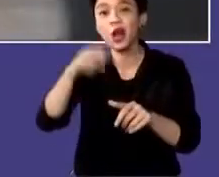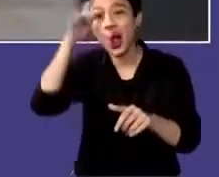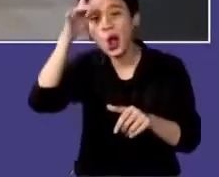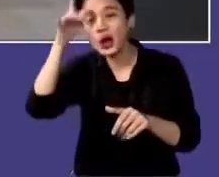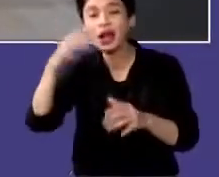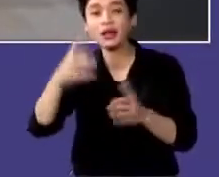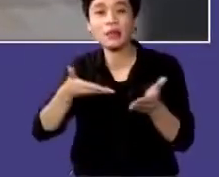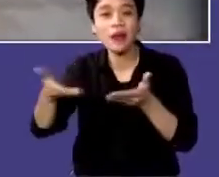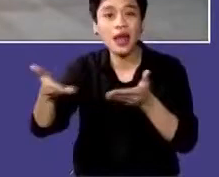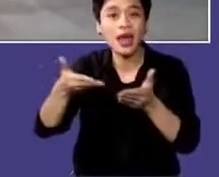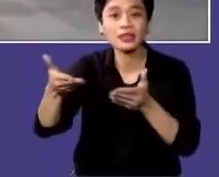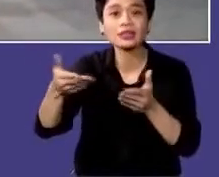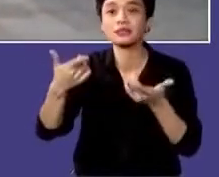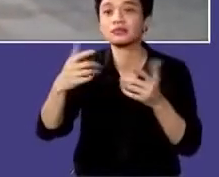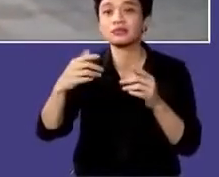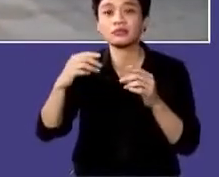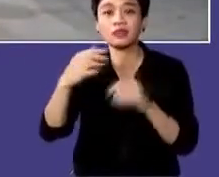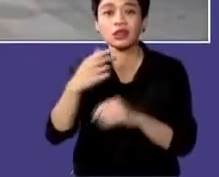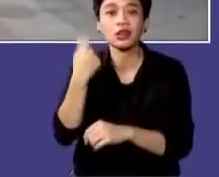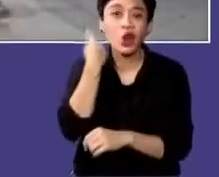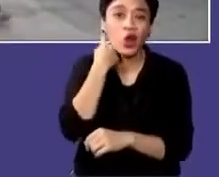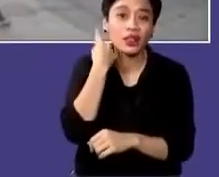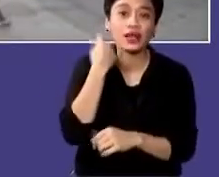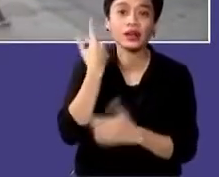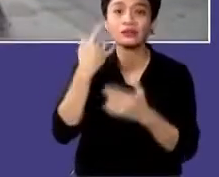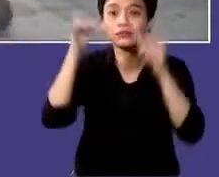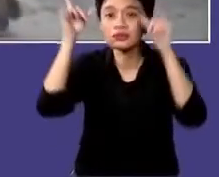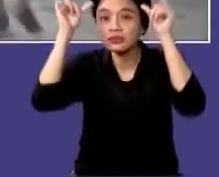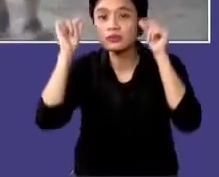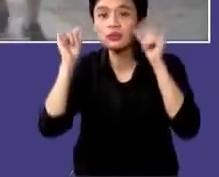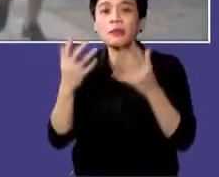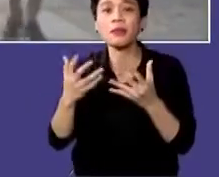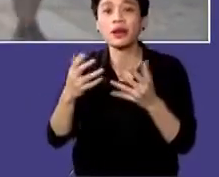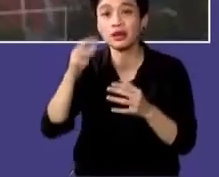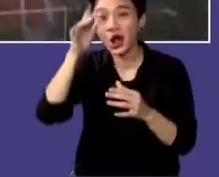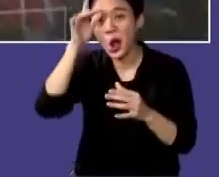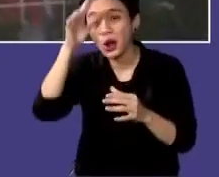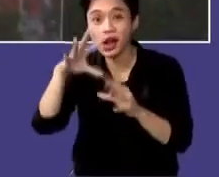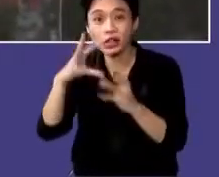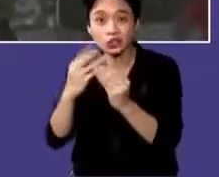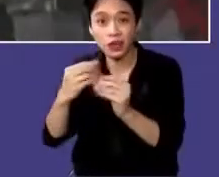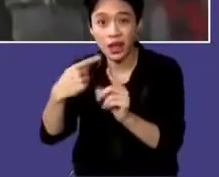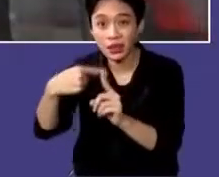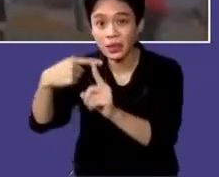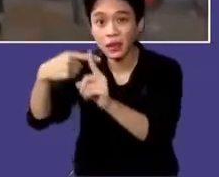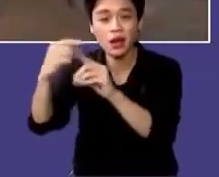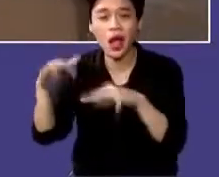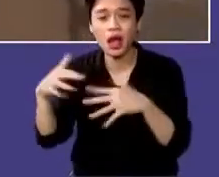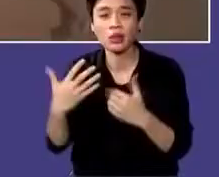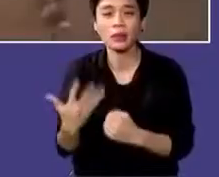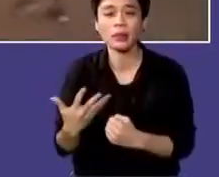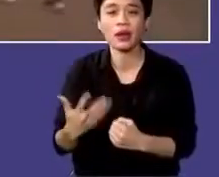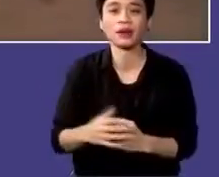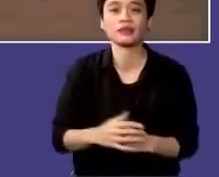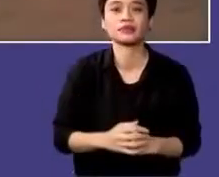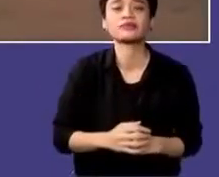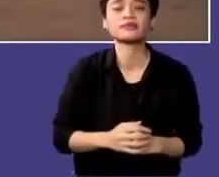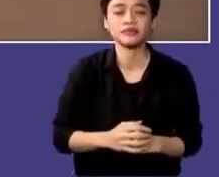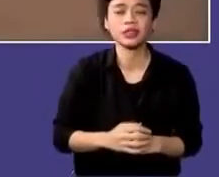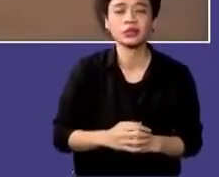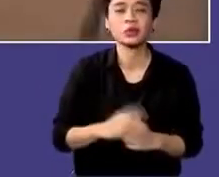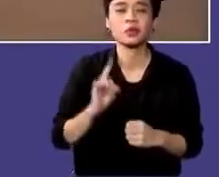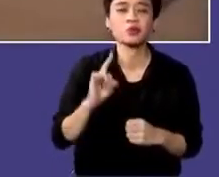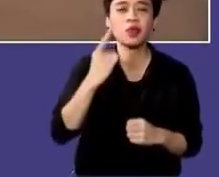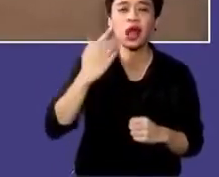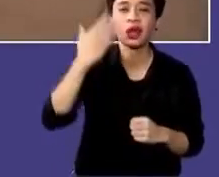dokter tugas Bagaimana dengan tenaga kesehatannya Apakah juga mungkin akan ada penambahan dan bagaimana evaluasinya otomatis memang ini dari waktu ke